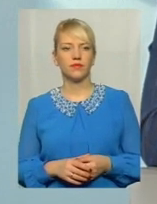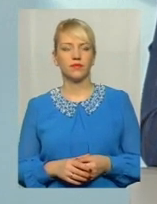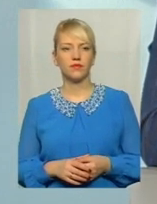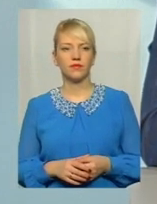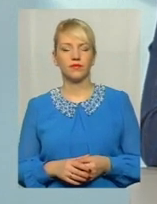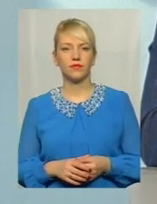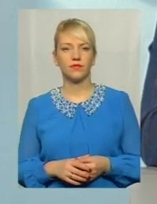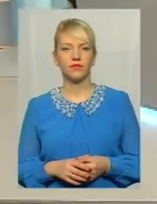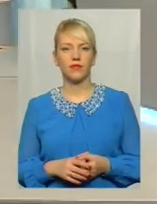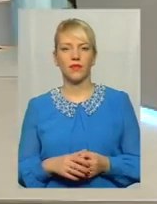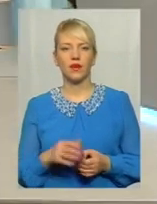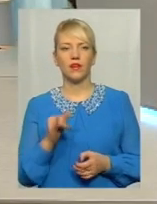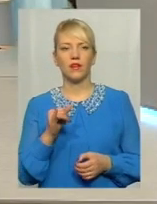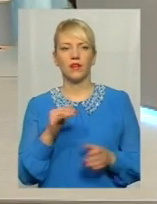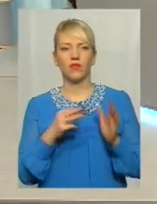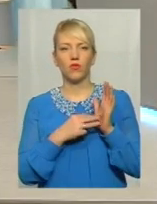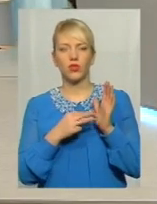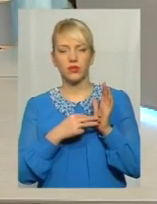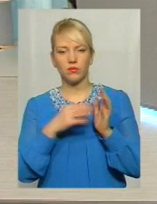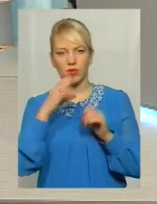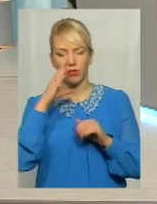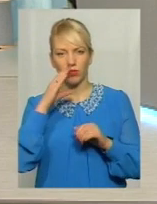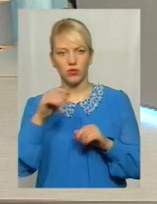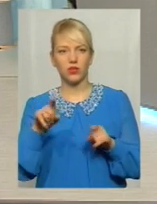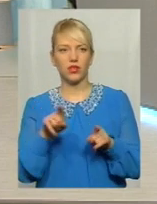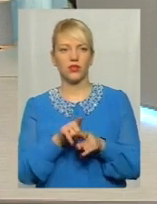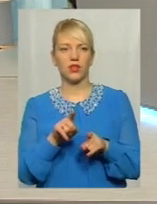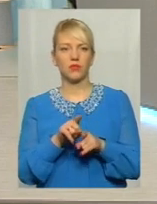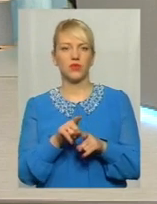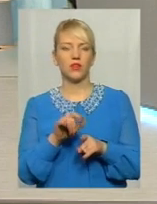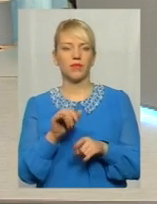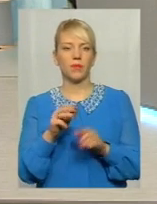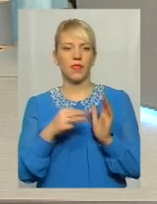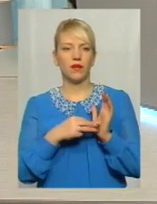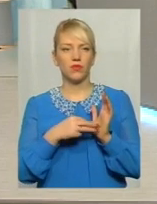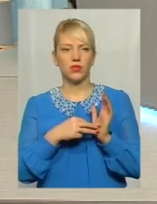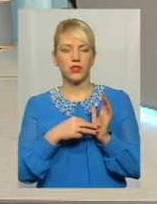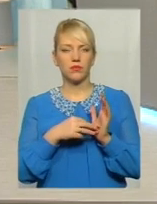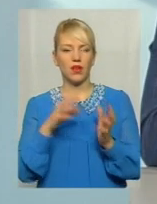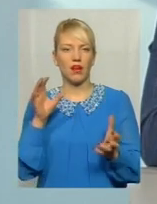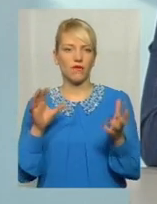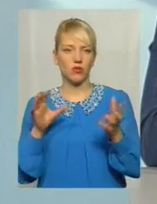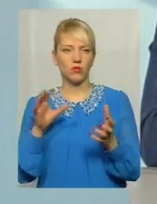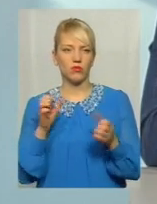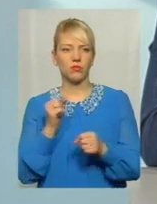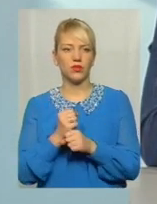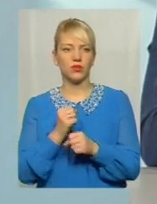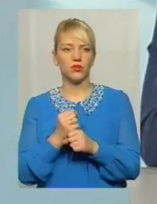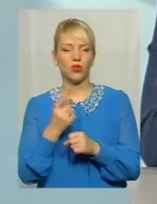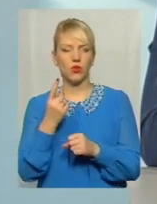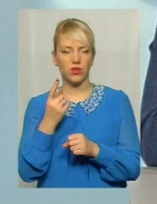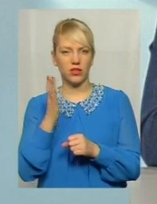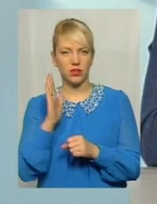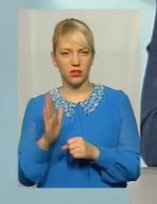нашого міста. Ну і так само восьмий маршрут. Крім того, восьмий автобусний маршрут наразі дійсно працює тільки один великогабаритний